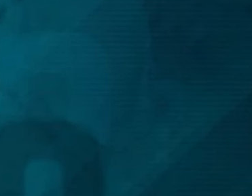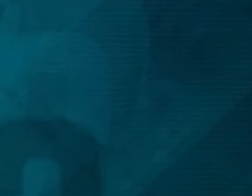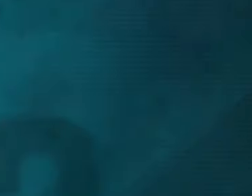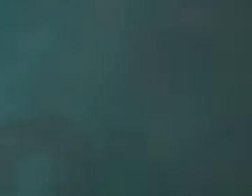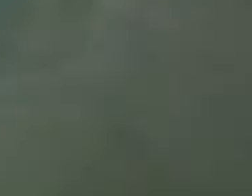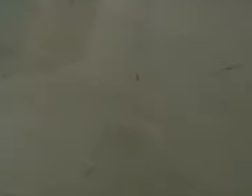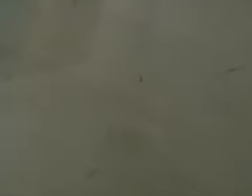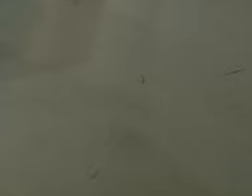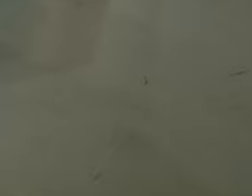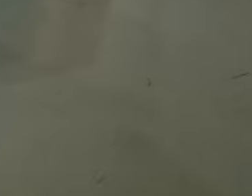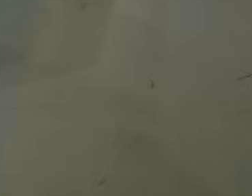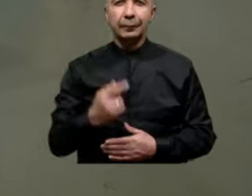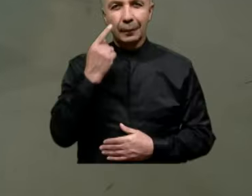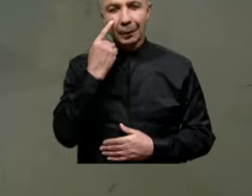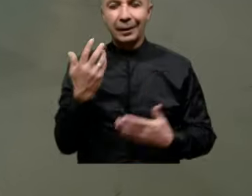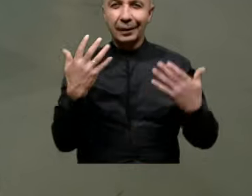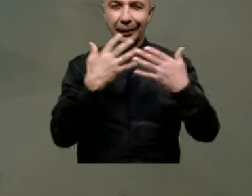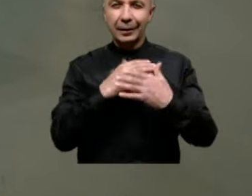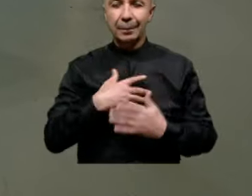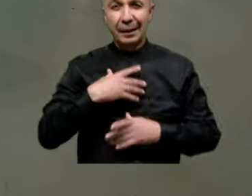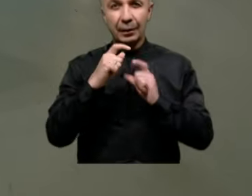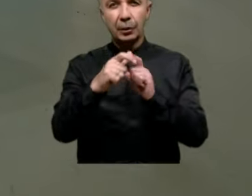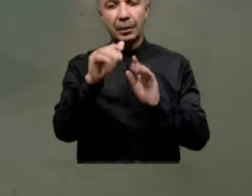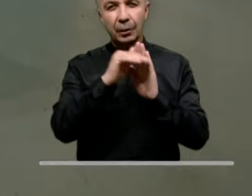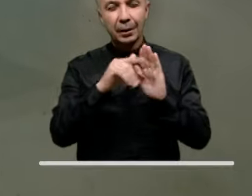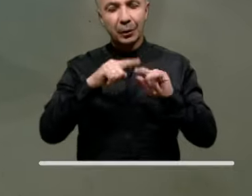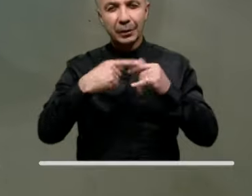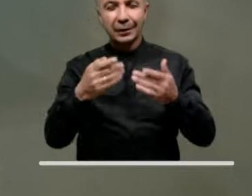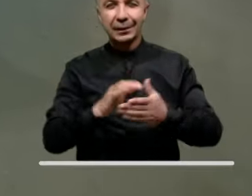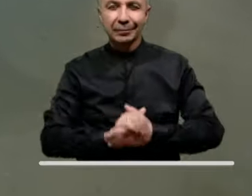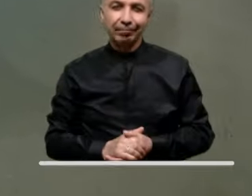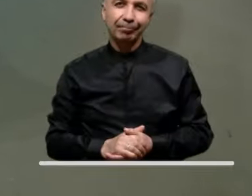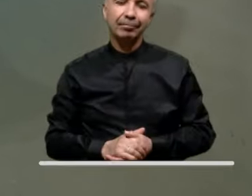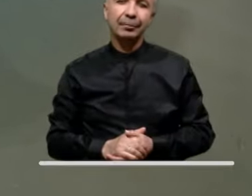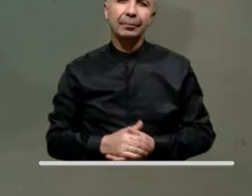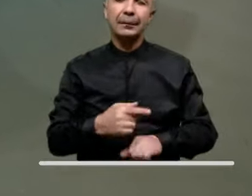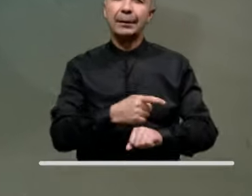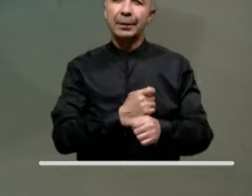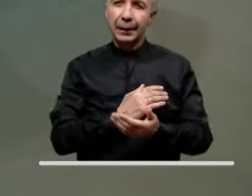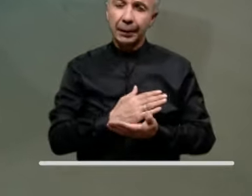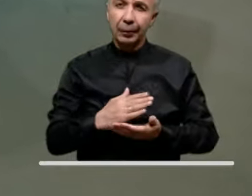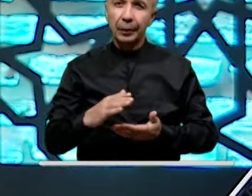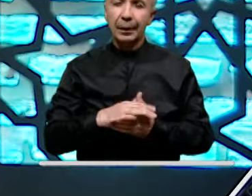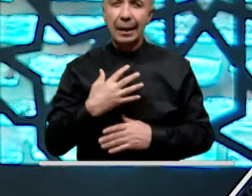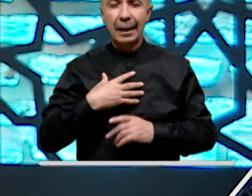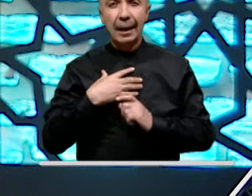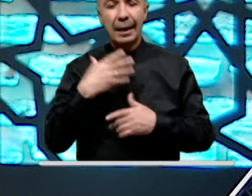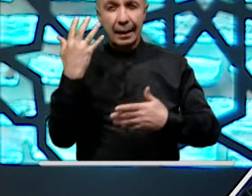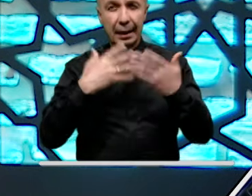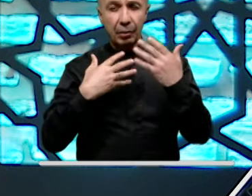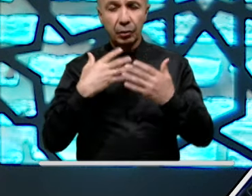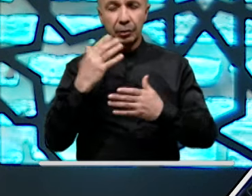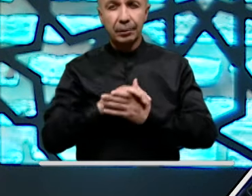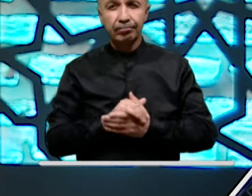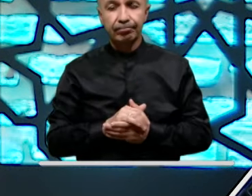farzdır. Efendim hayırlı akşamlar diliyoruz. Diyanete Soralım programına hoş geldiniz, safa getirdiniz. Yaklaşık bir saat boyunca Diyanet Televizyonu